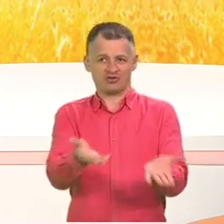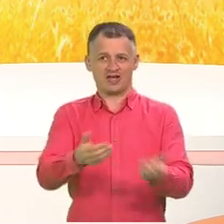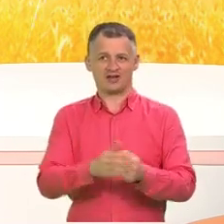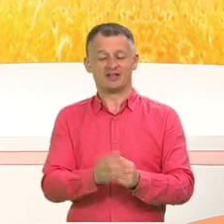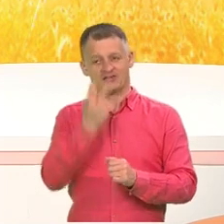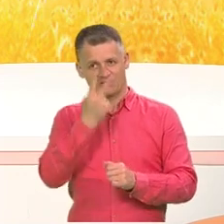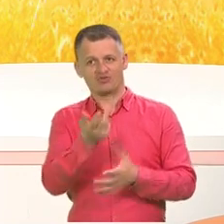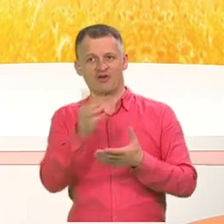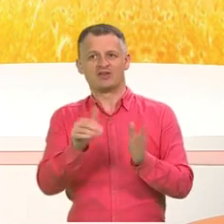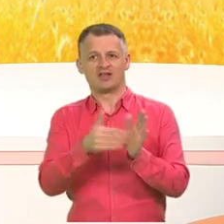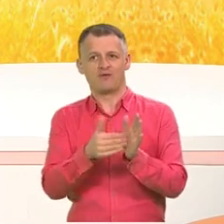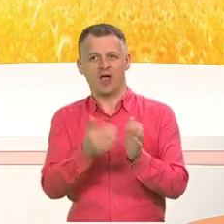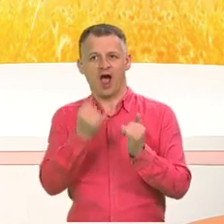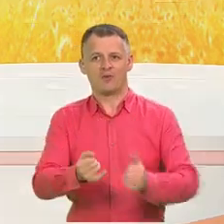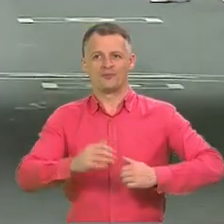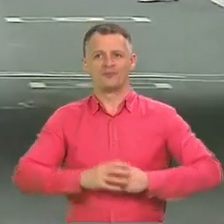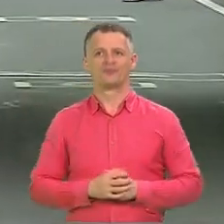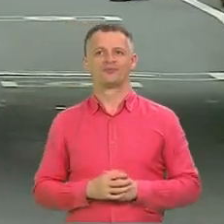anume aveți nevoie.